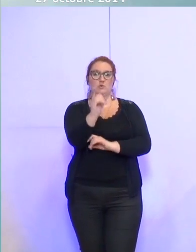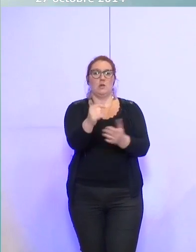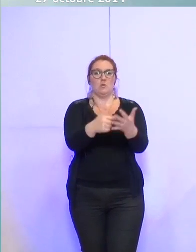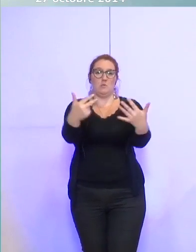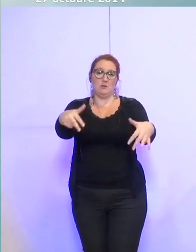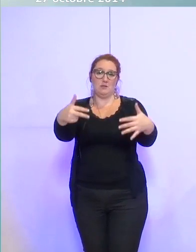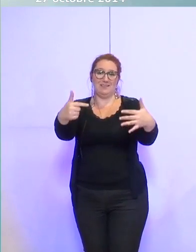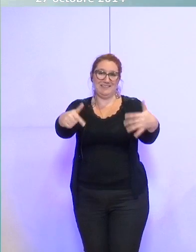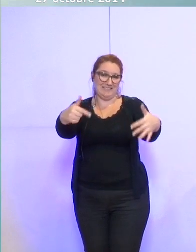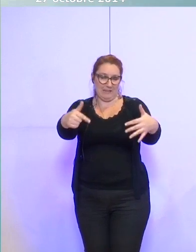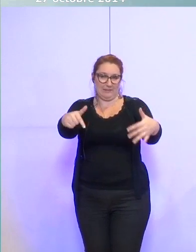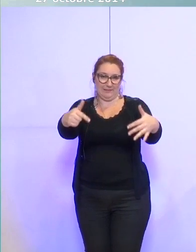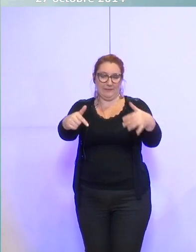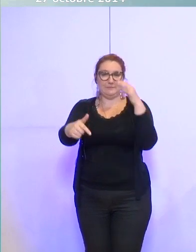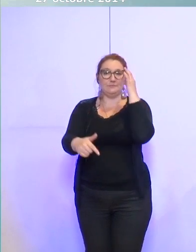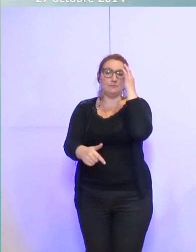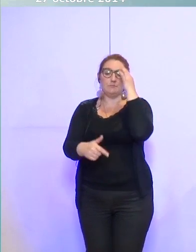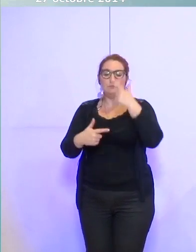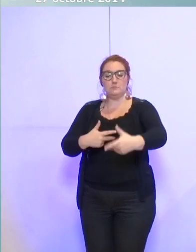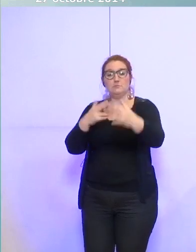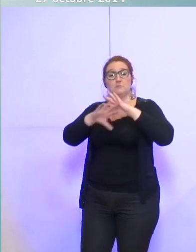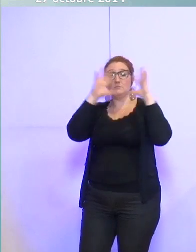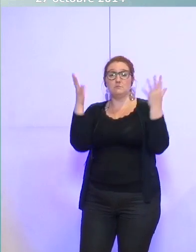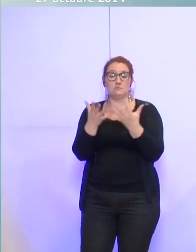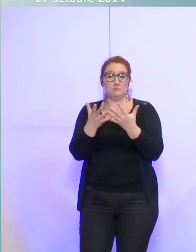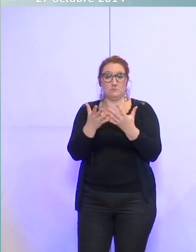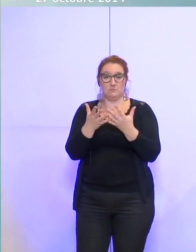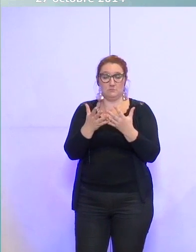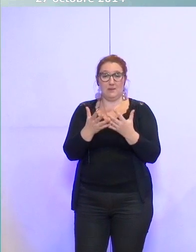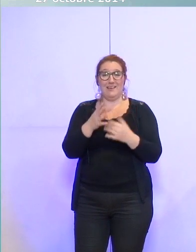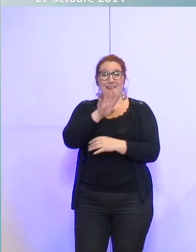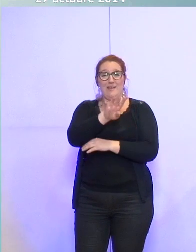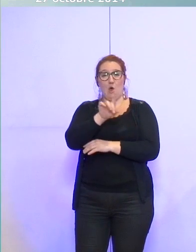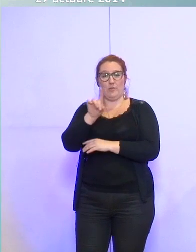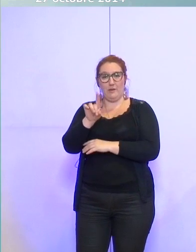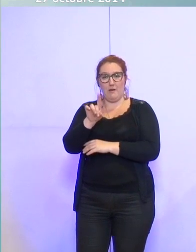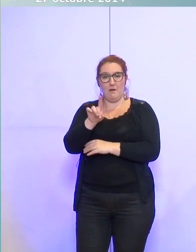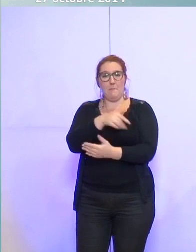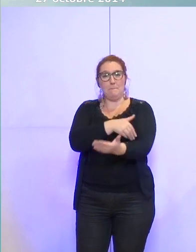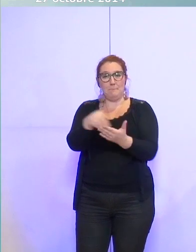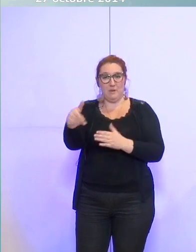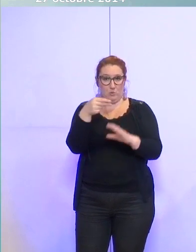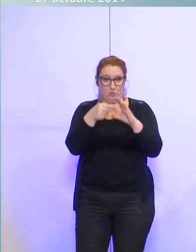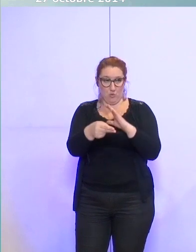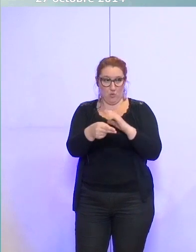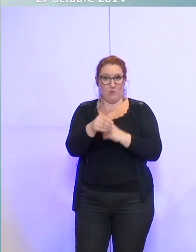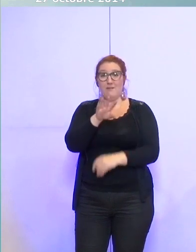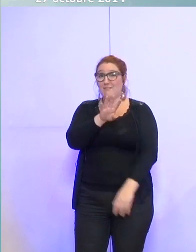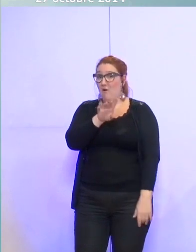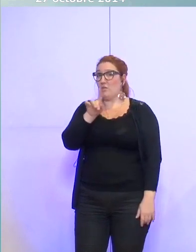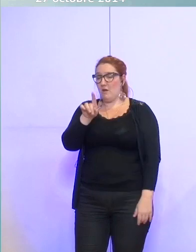2014-2017, sera d'un total de 41 millions d'euros. 41 millions